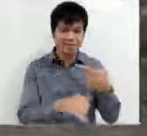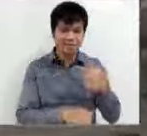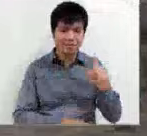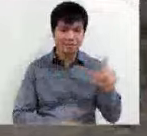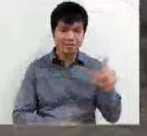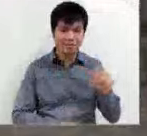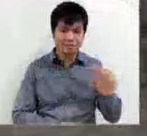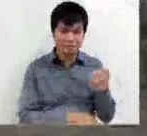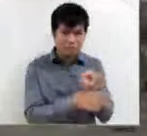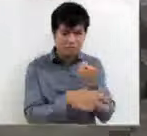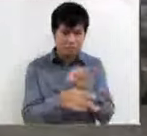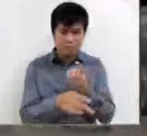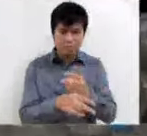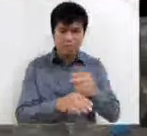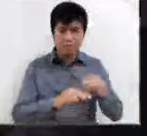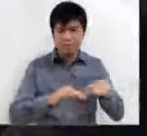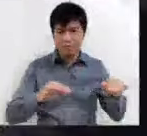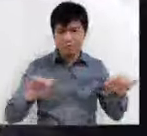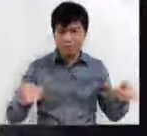dahil sa giyera.